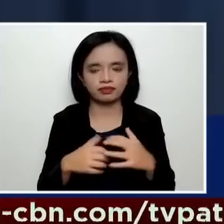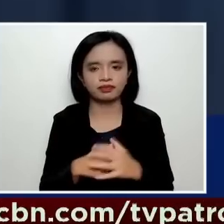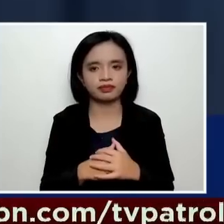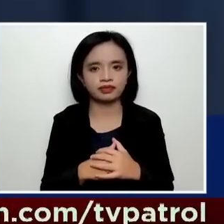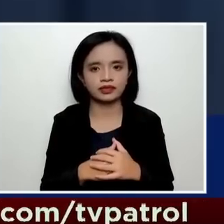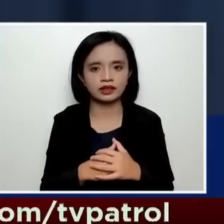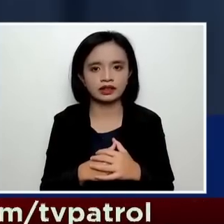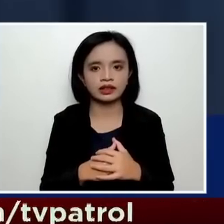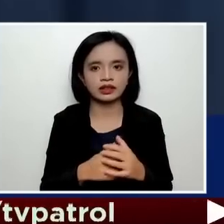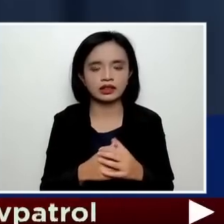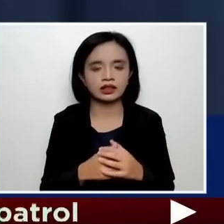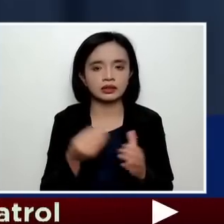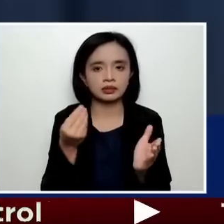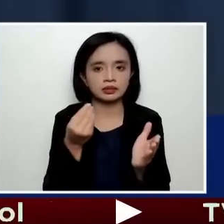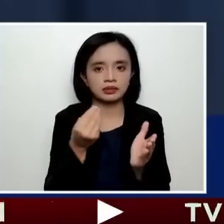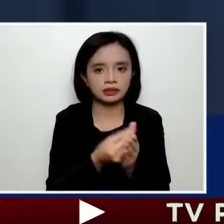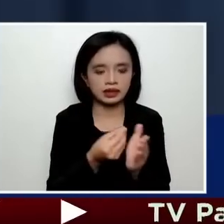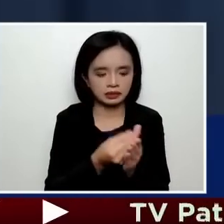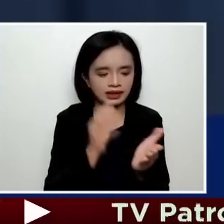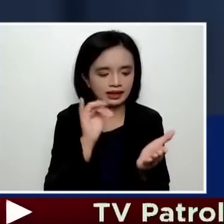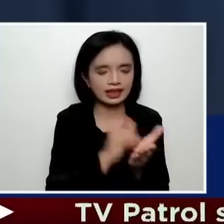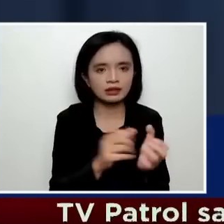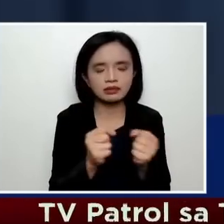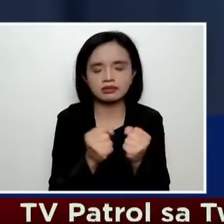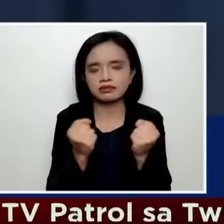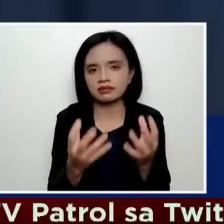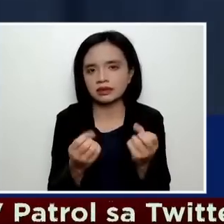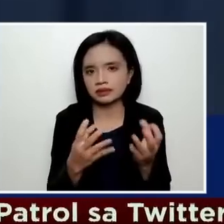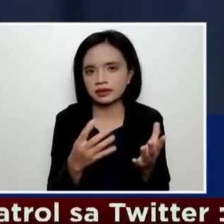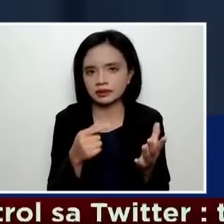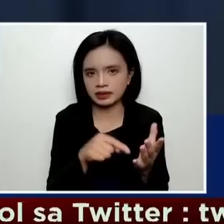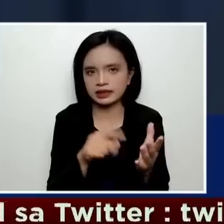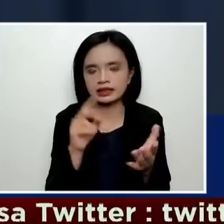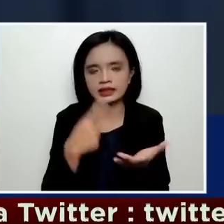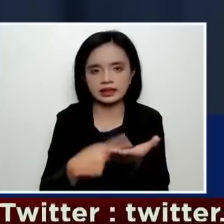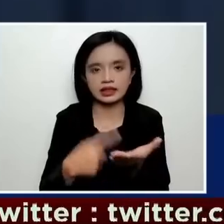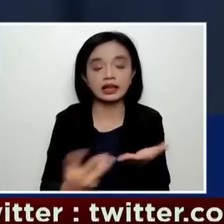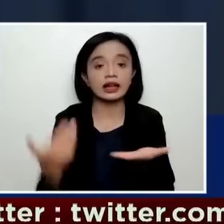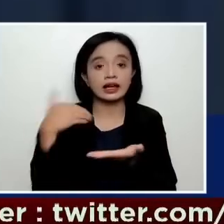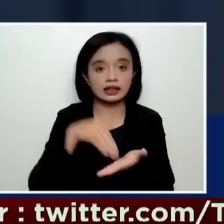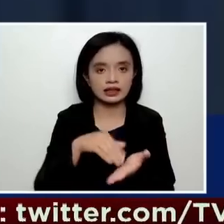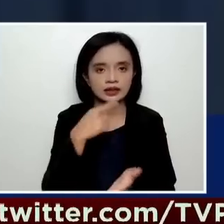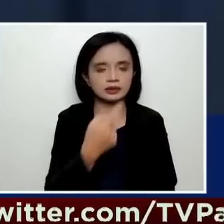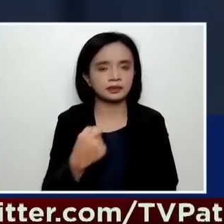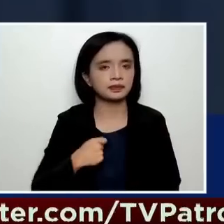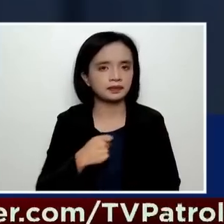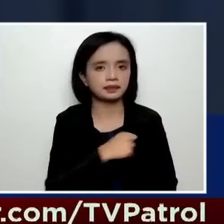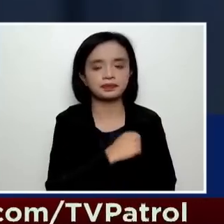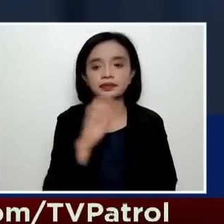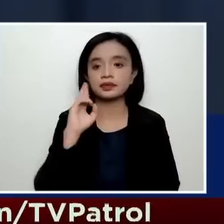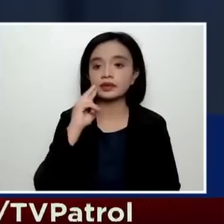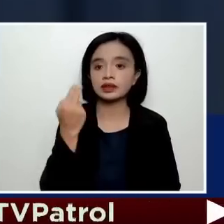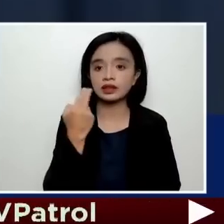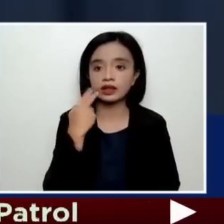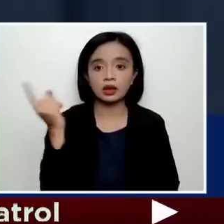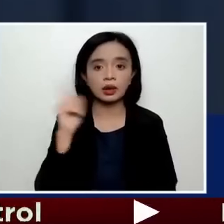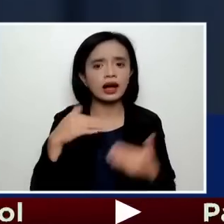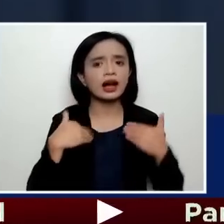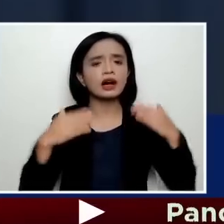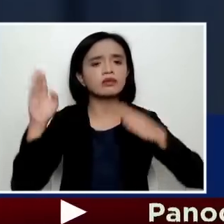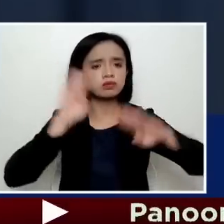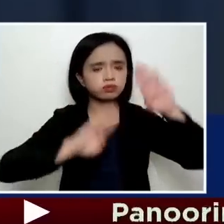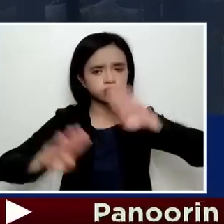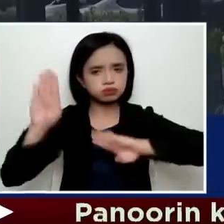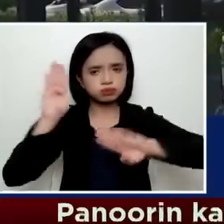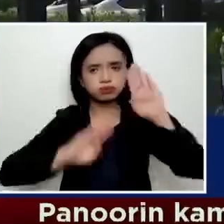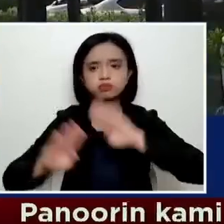Bilyong-bilyong pera ang pinag-uusapan. Muling binuksan ni Senador Risa Ontiveros ang usapin ng maanomalya o manong pag-angkat